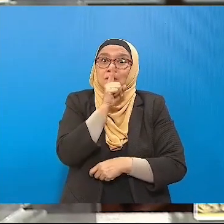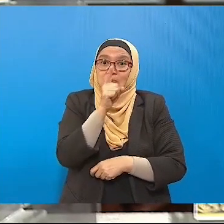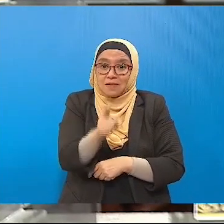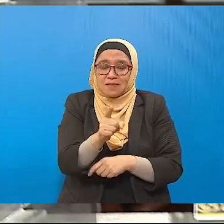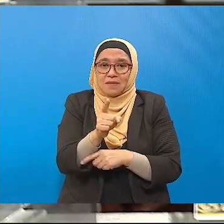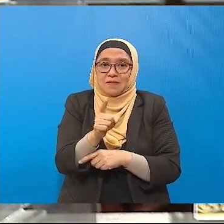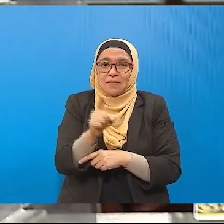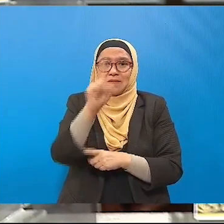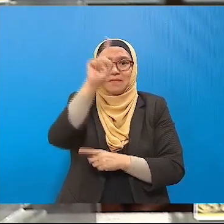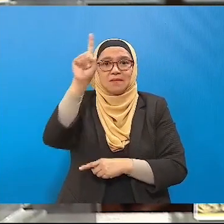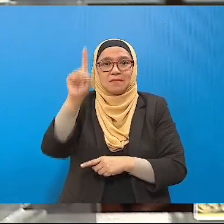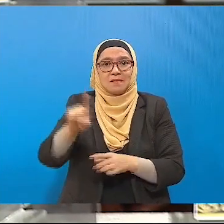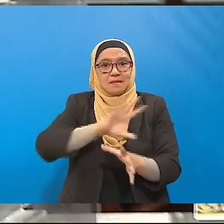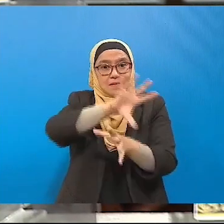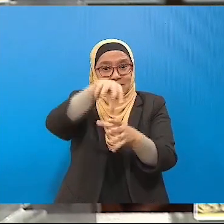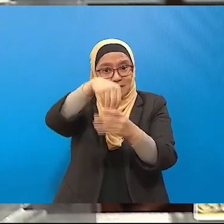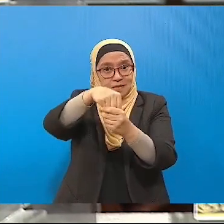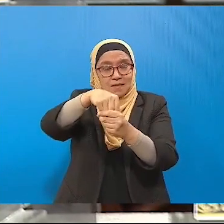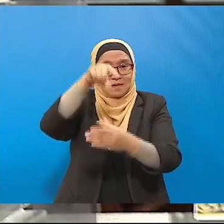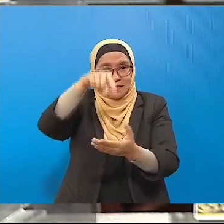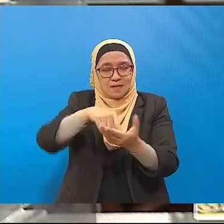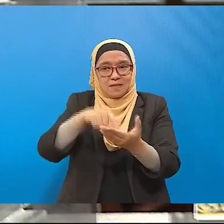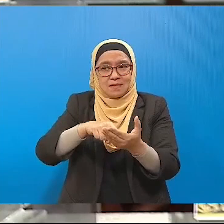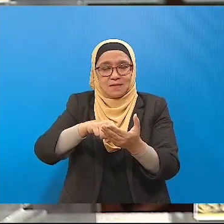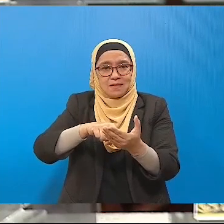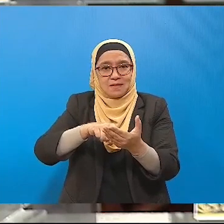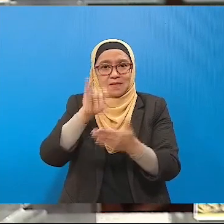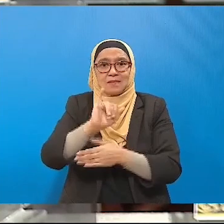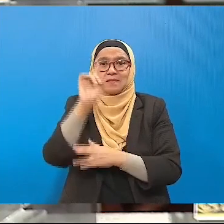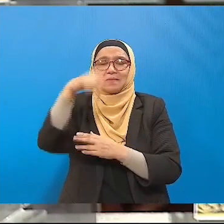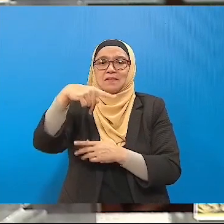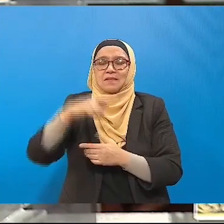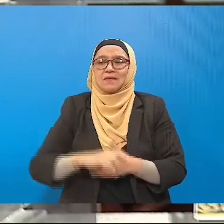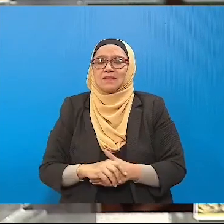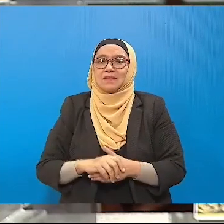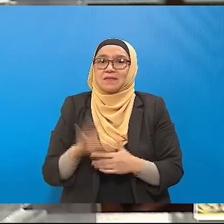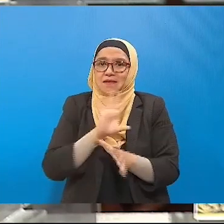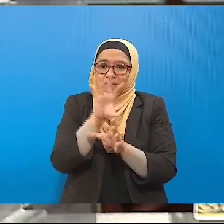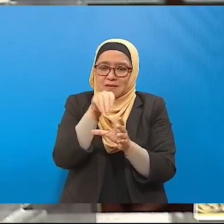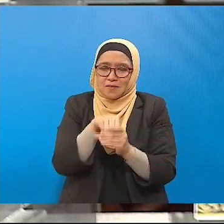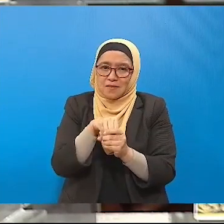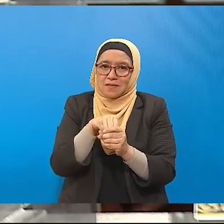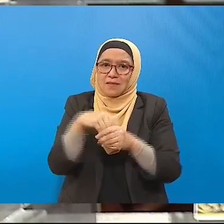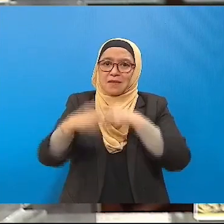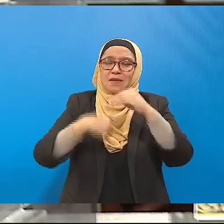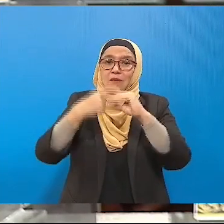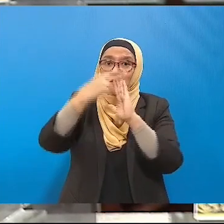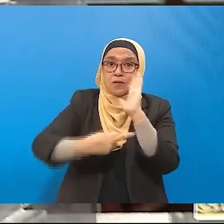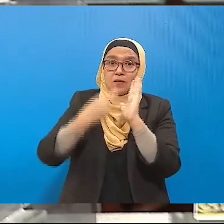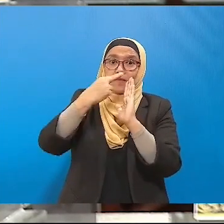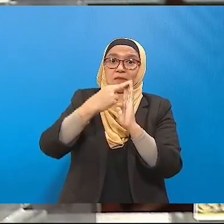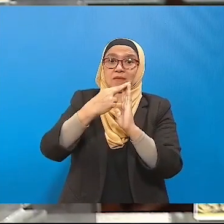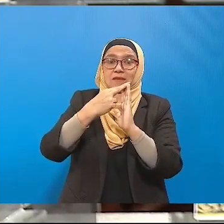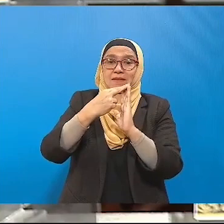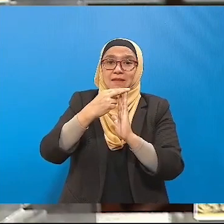soal inklusiviti ini. Yang kedua, Tuan Yang Dipertua, inklusiviti ini termasuklah tentang peranan wanita bukan